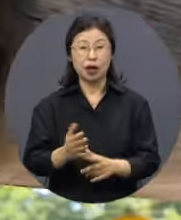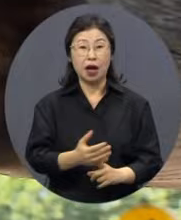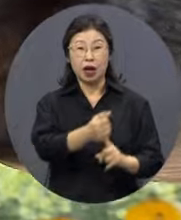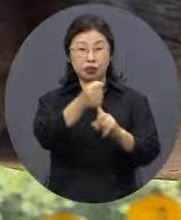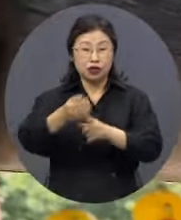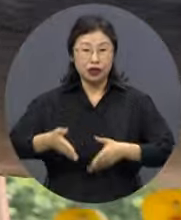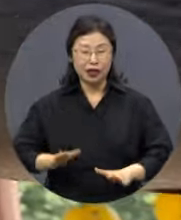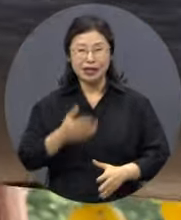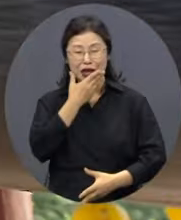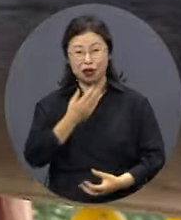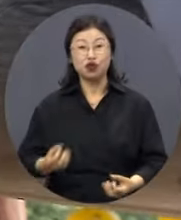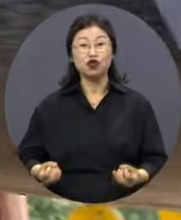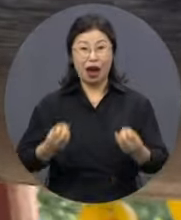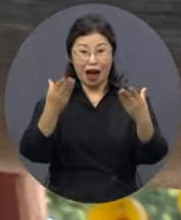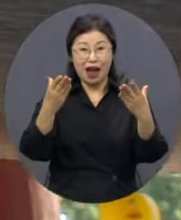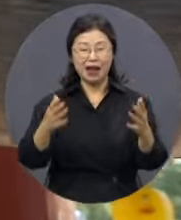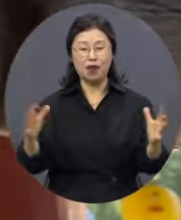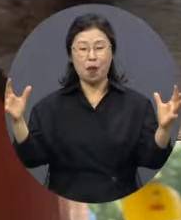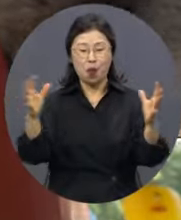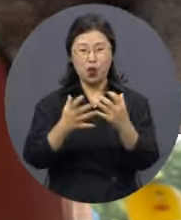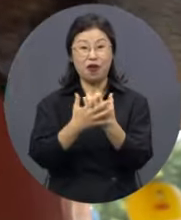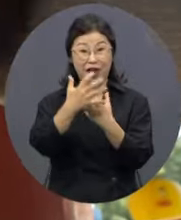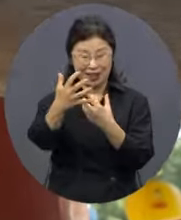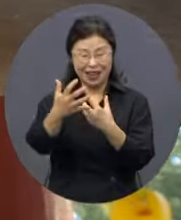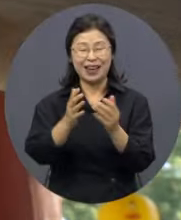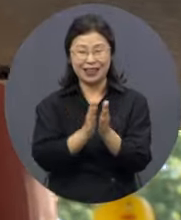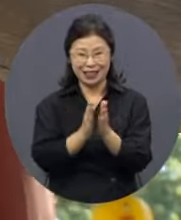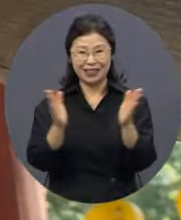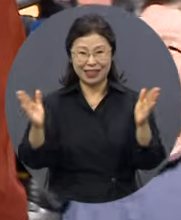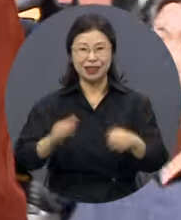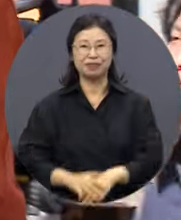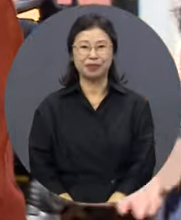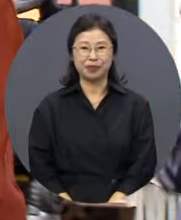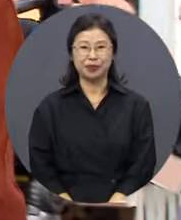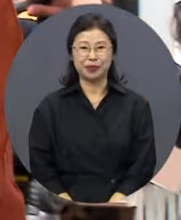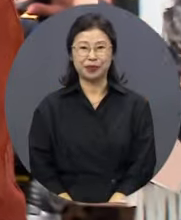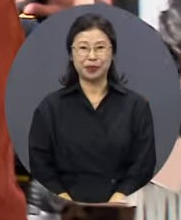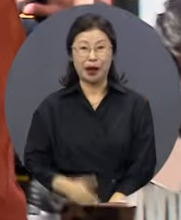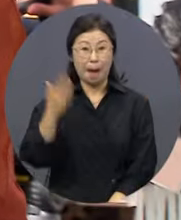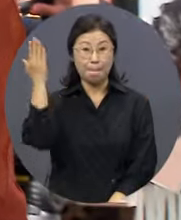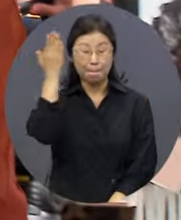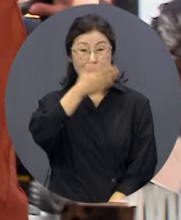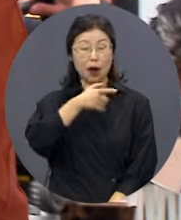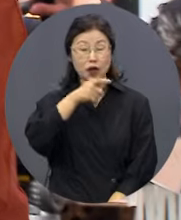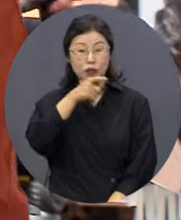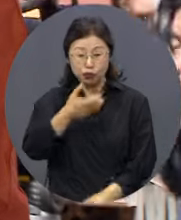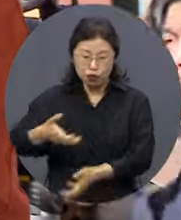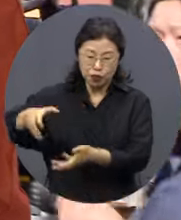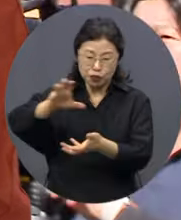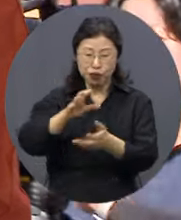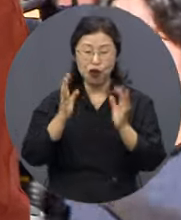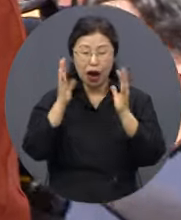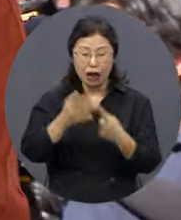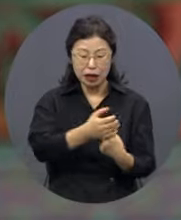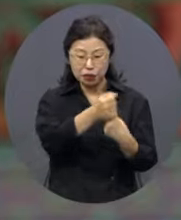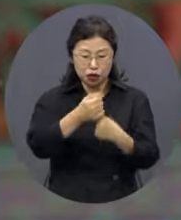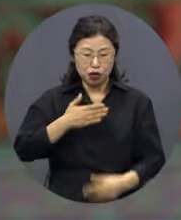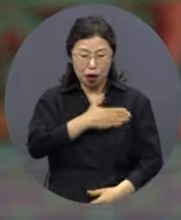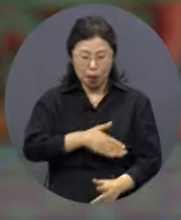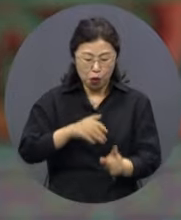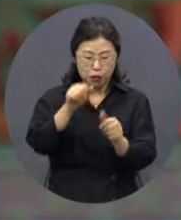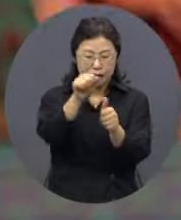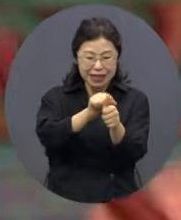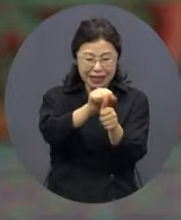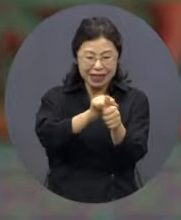축하하는 봉축 법요식에 시작을 알립니다 맑은 물을 부어 아기 부처의 몸을 시키는